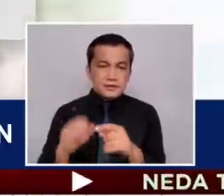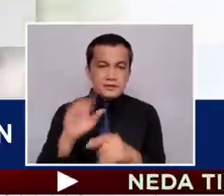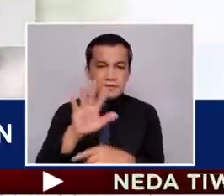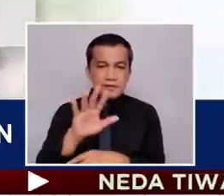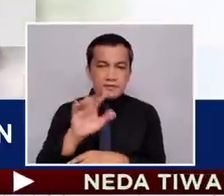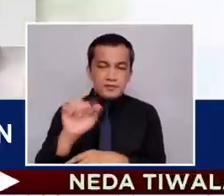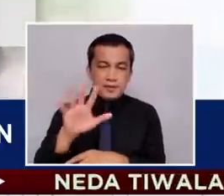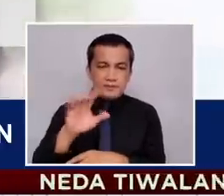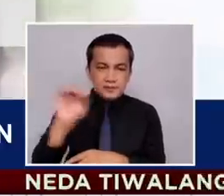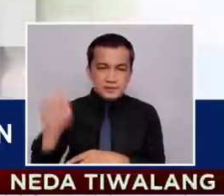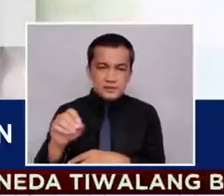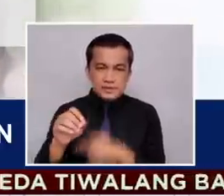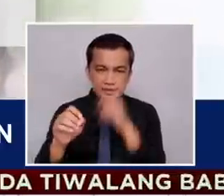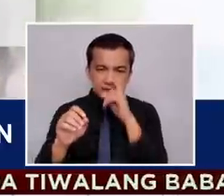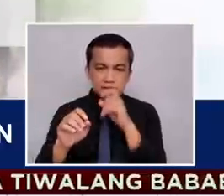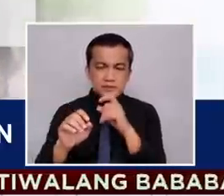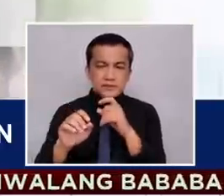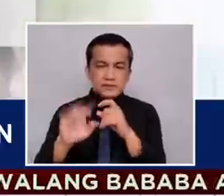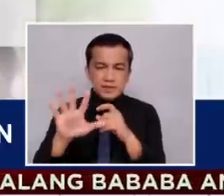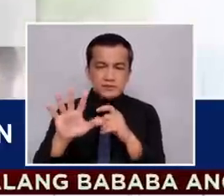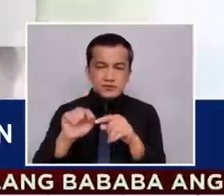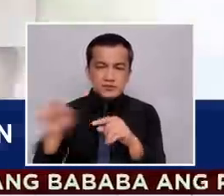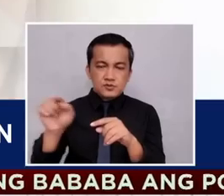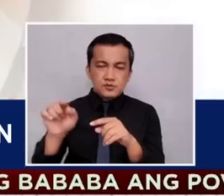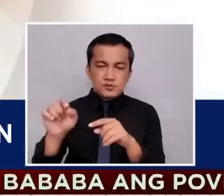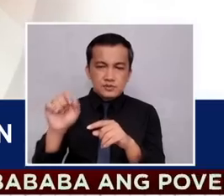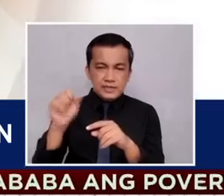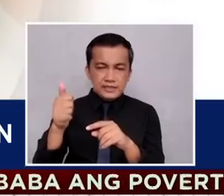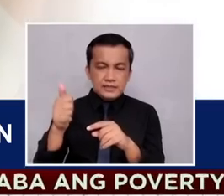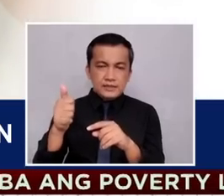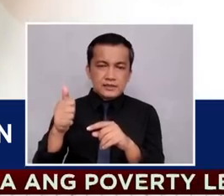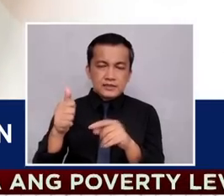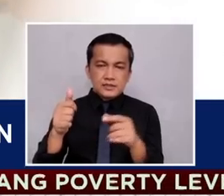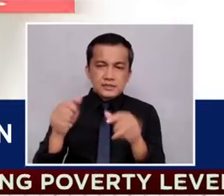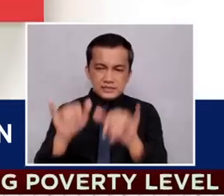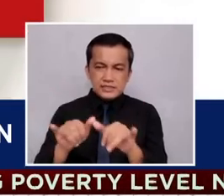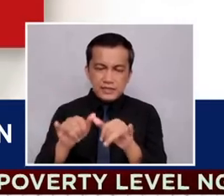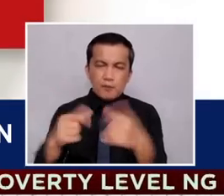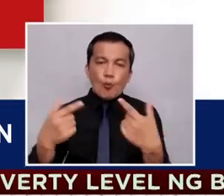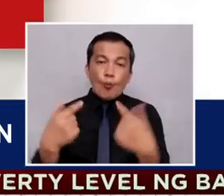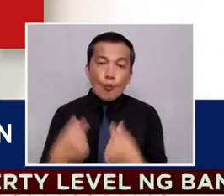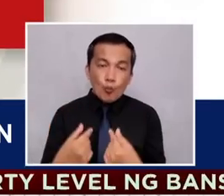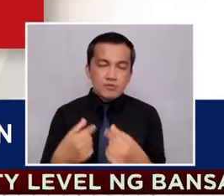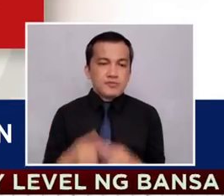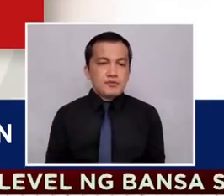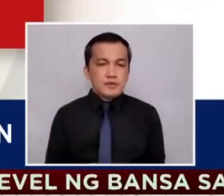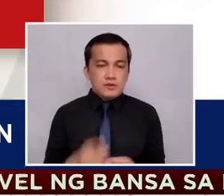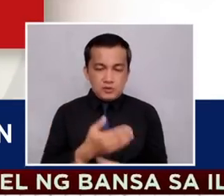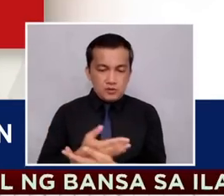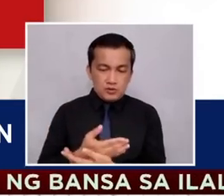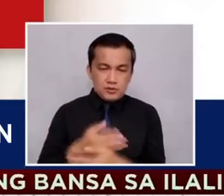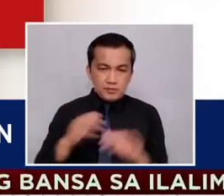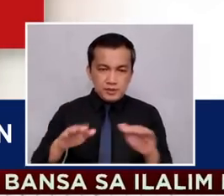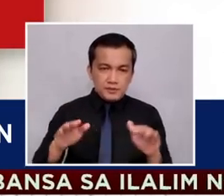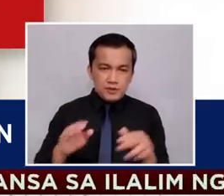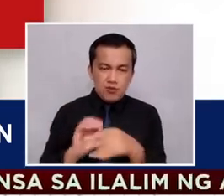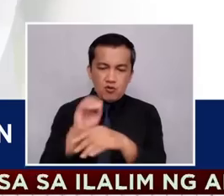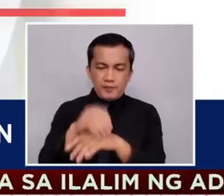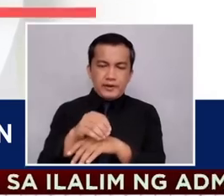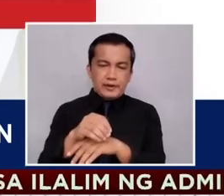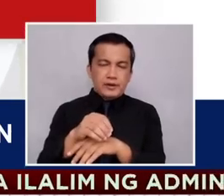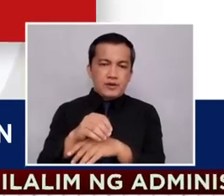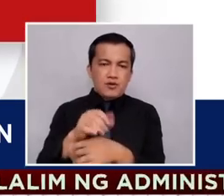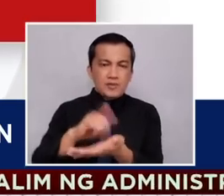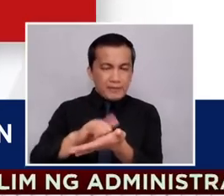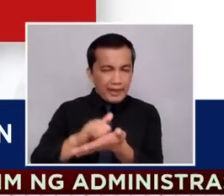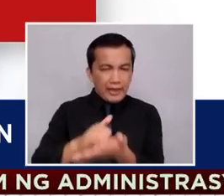hanggang 10 taon ang nananatiling payat, habang may mga sanggol at bata rin ang overweight o obese.